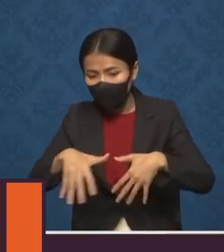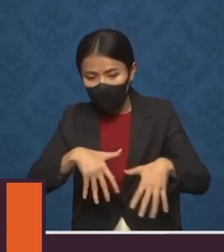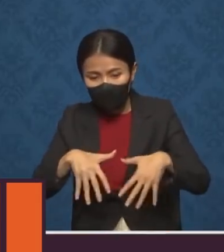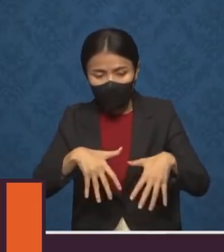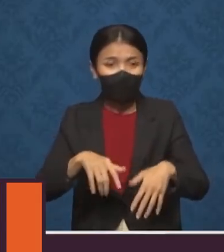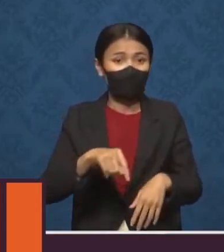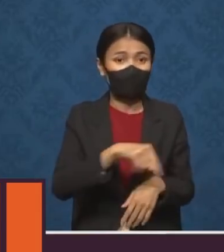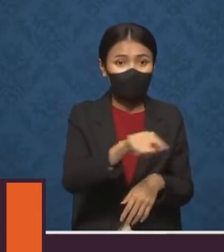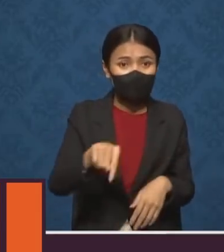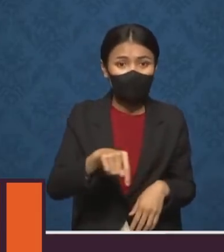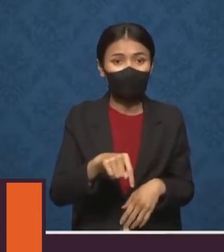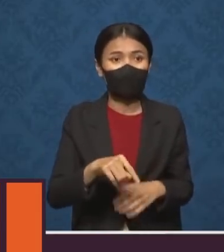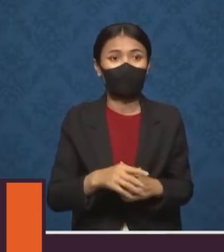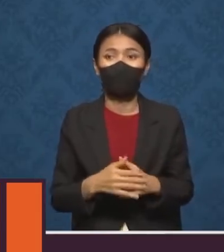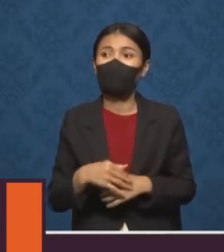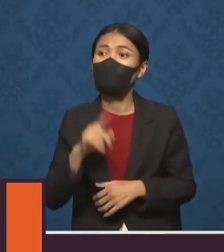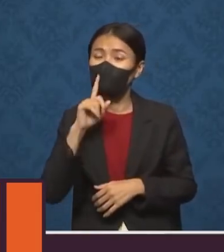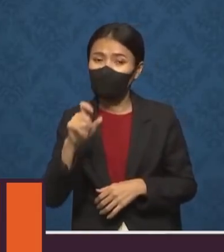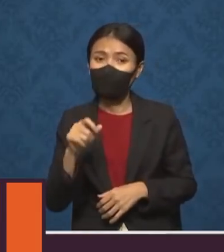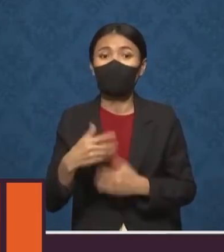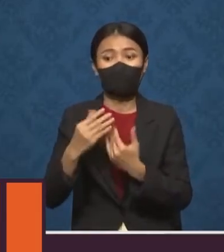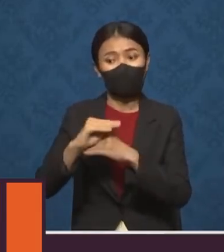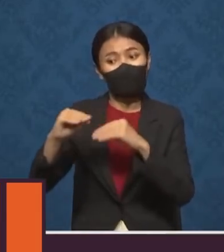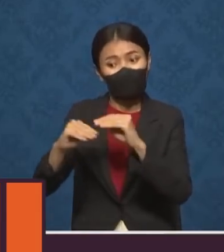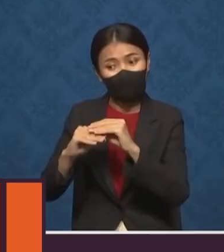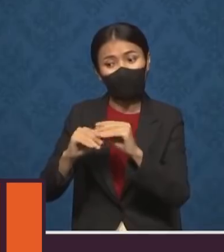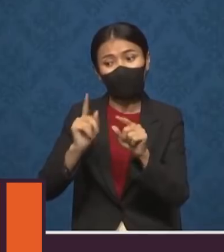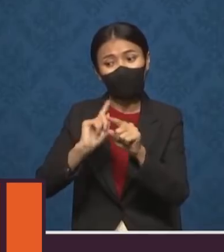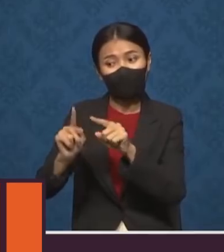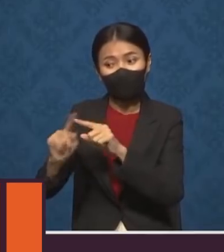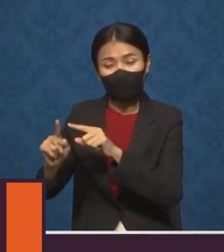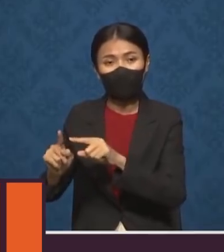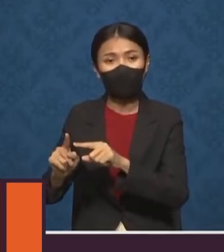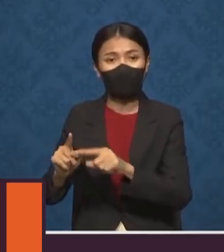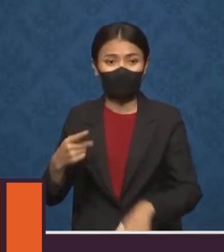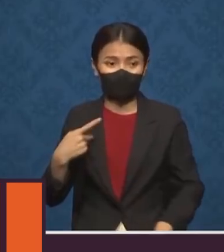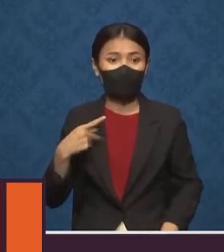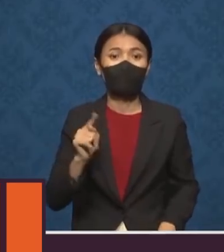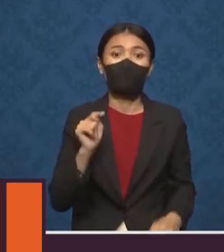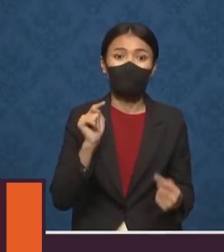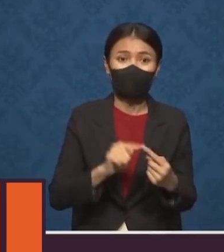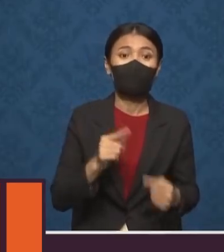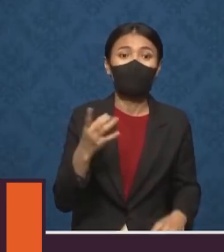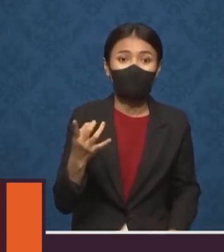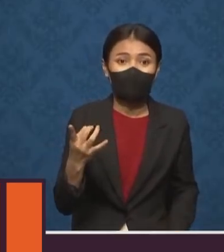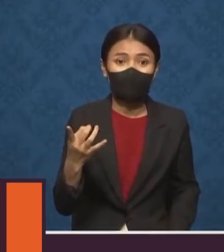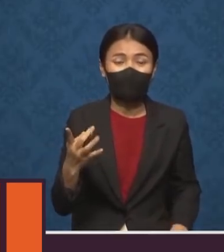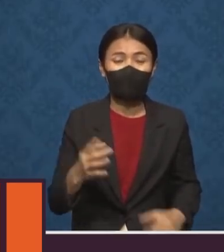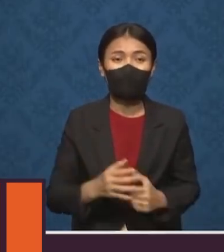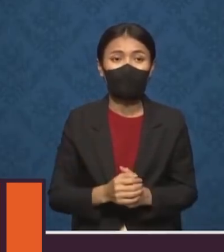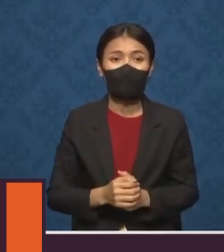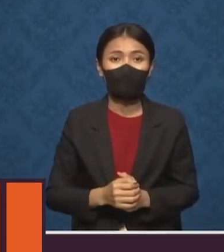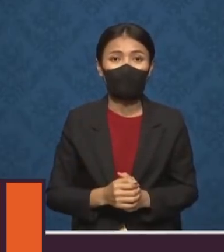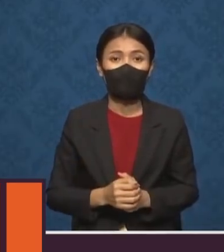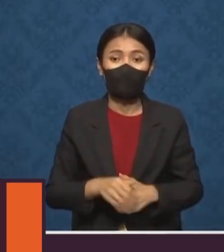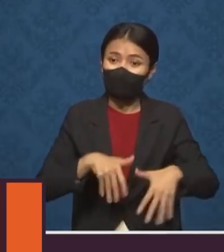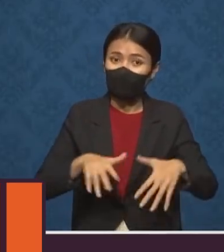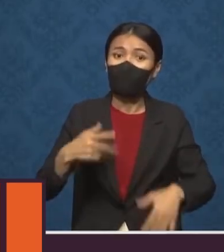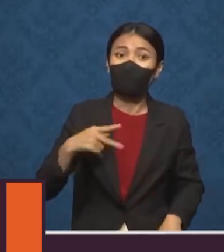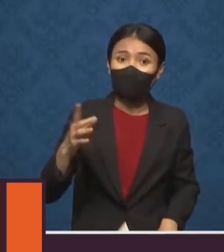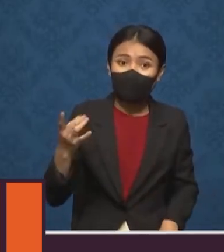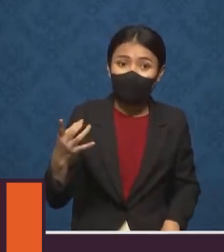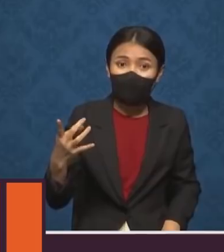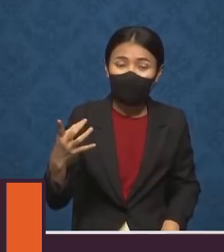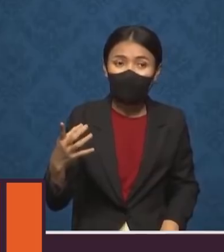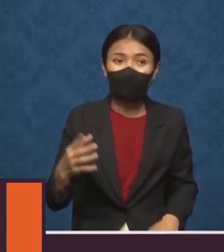ได้อะไรจากโครงการอภิมหาโปรเจ็กต์อย่างโครงการเขตเศรษฐกิจพิเศษเหล่านี้นอกจากมีแต่ละ